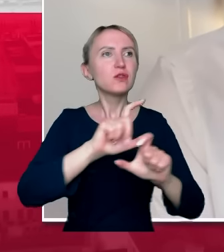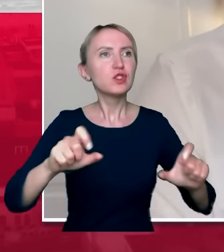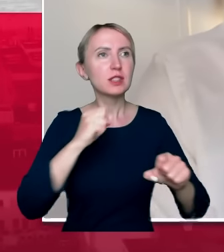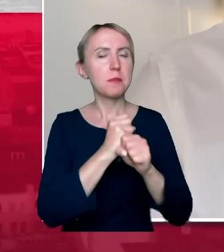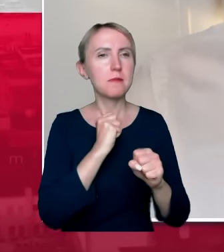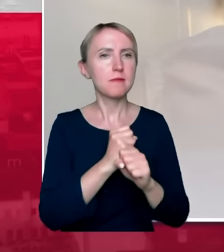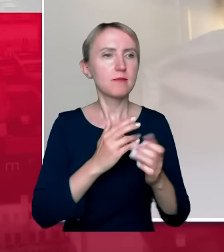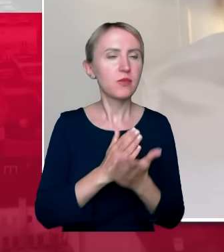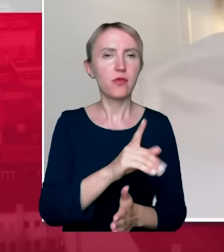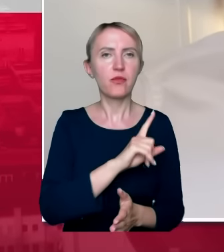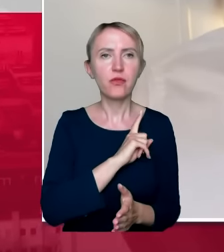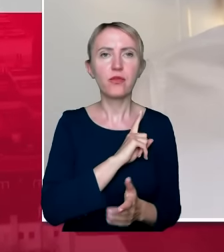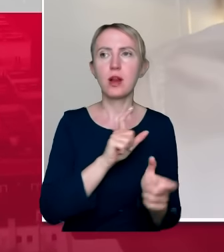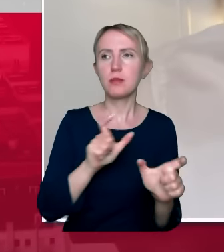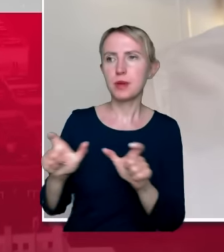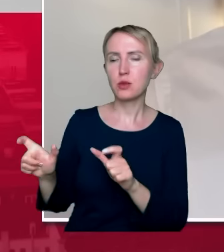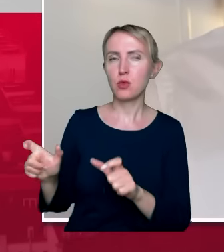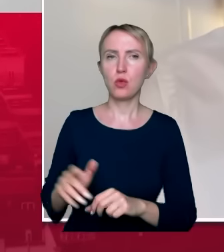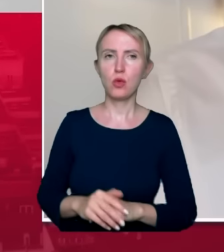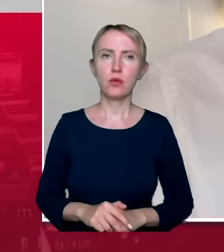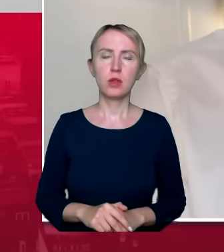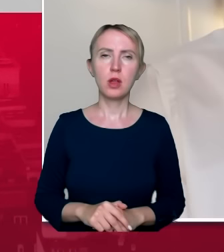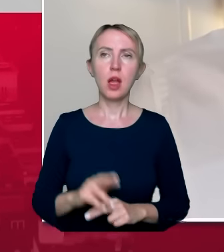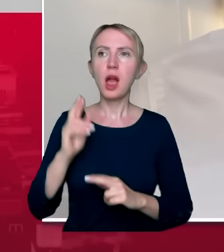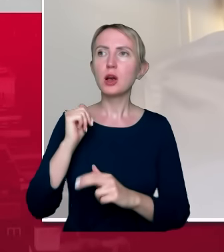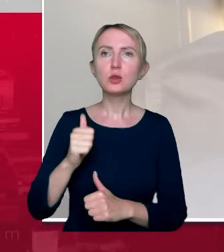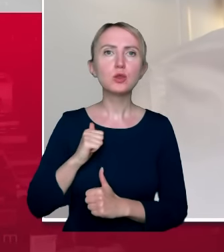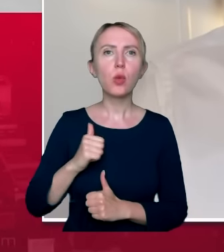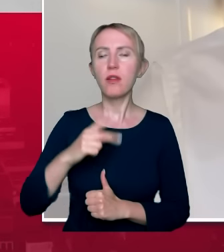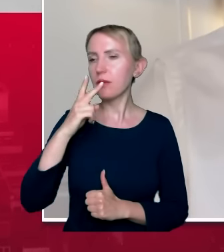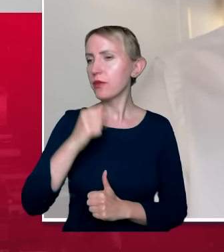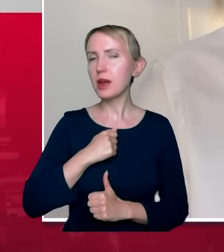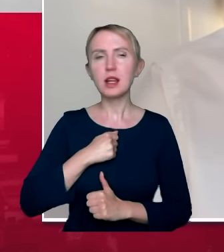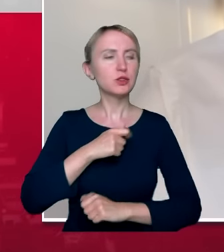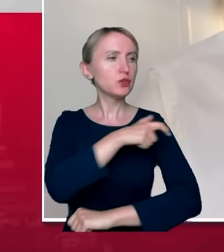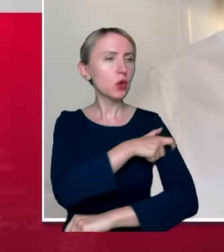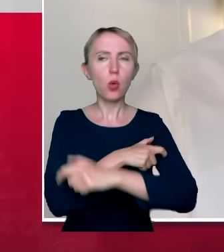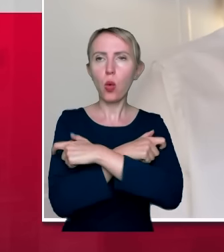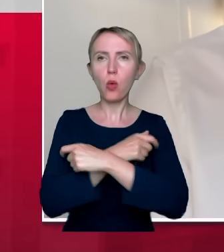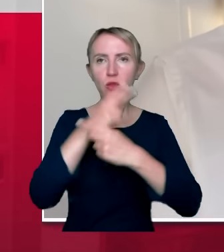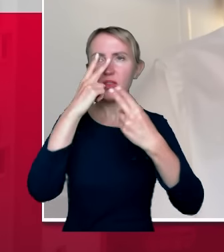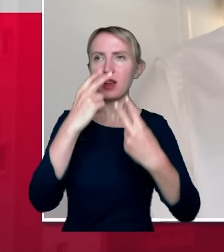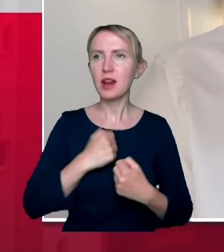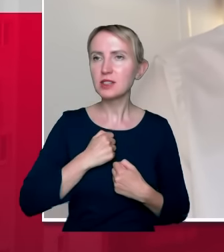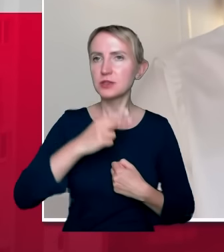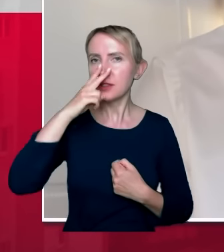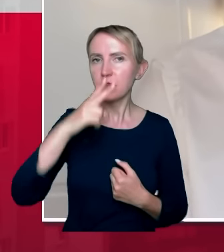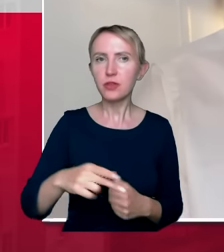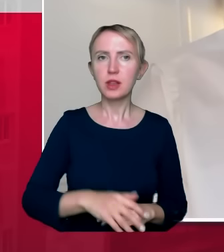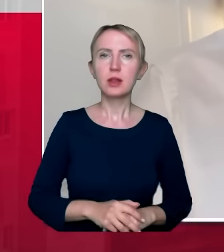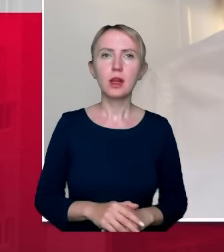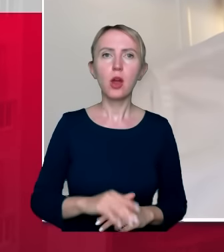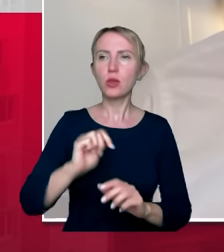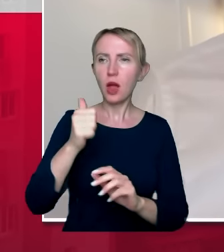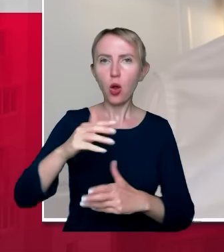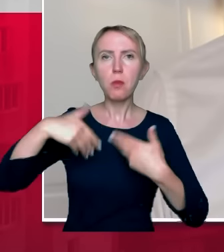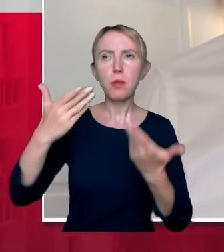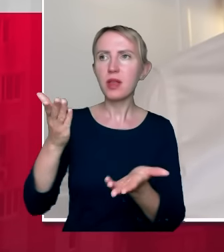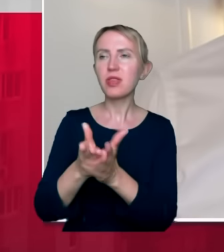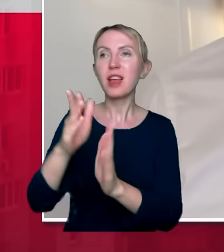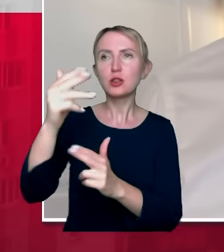służby wartowniczej albo patrolowej. A żołnierz powinien być wyraźnie oznaczony i on powinien otrzymać te kompetencje